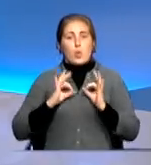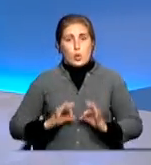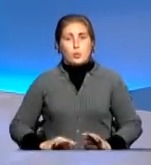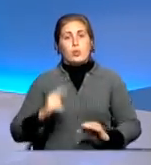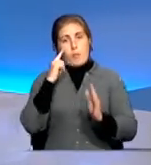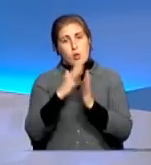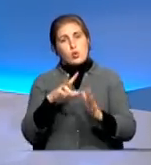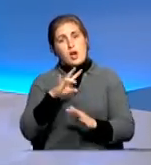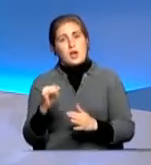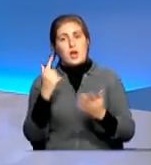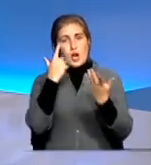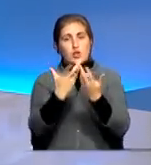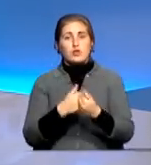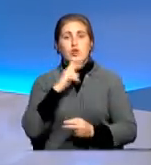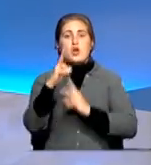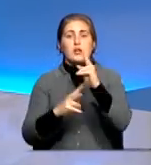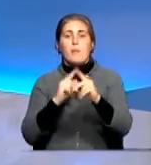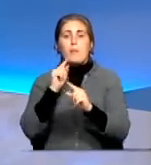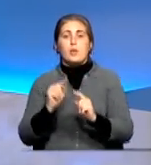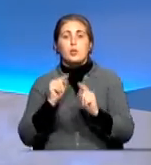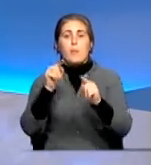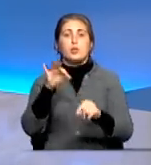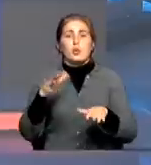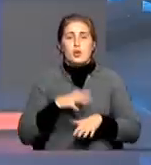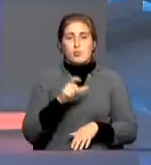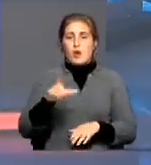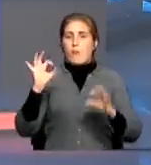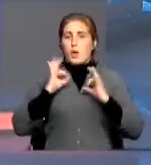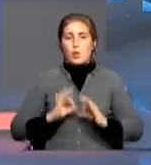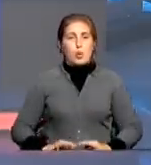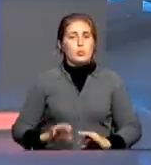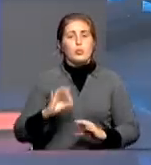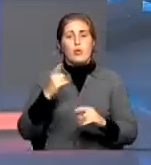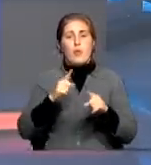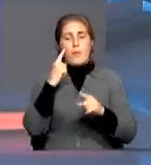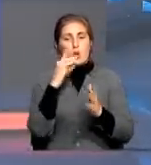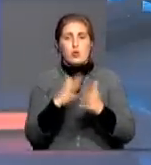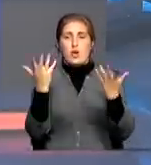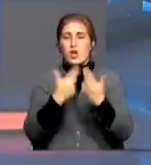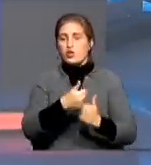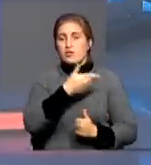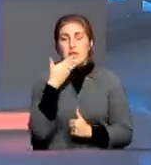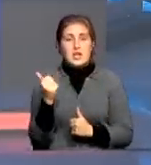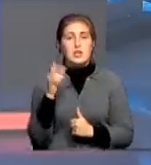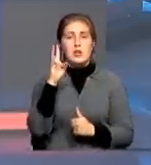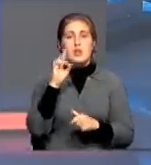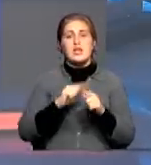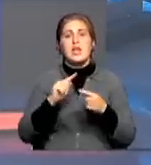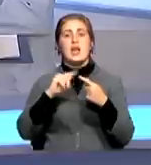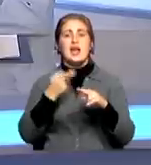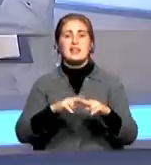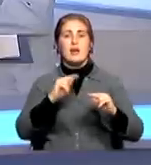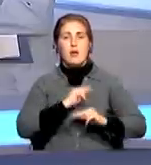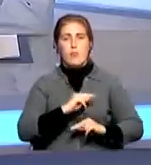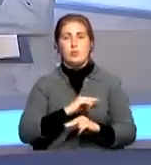большое ли количество жалоб поступает от самих крымчан? Нет, в прокуратуру большого количества таких жалоб нет. Скорее, эта работа,